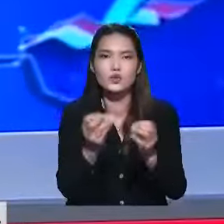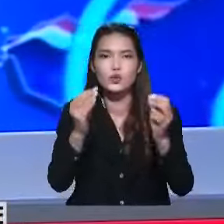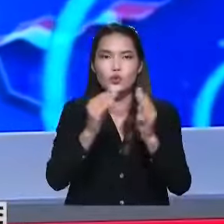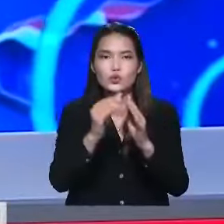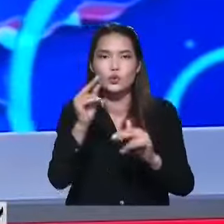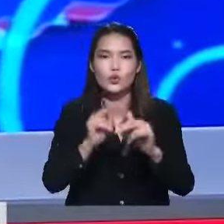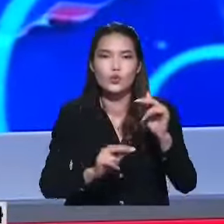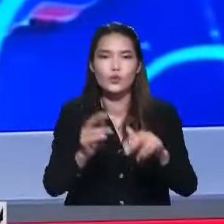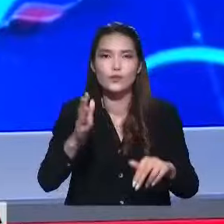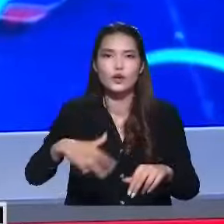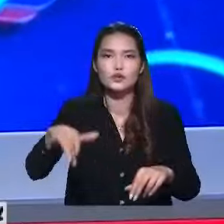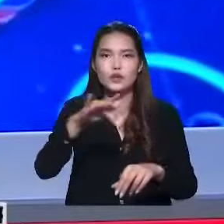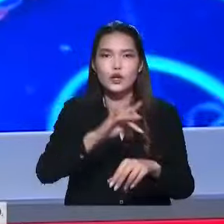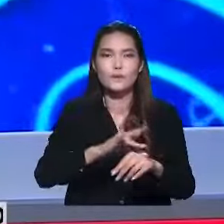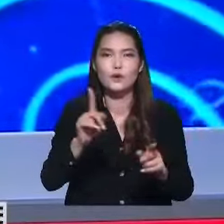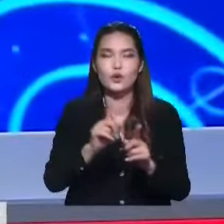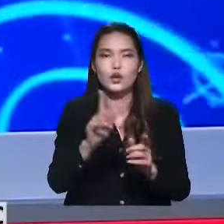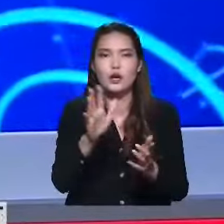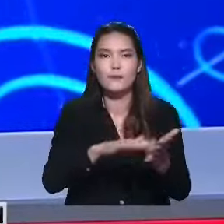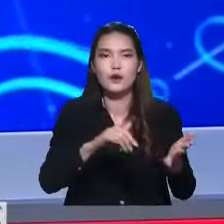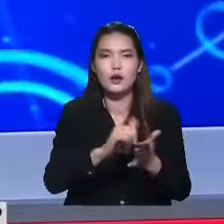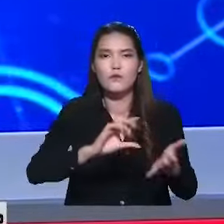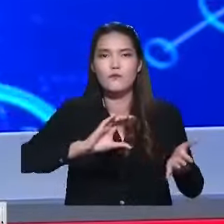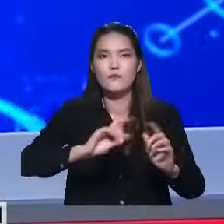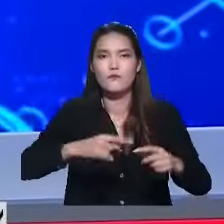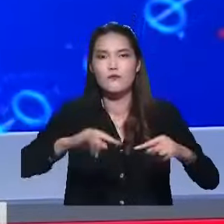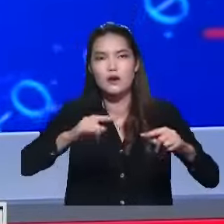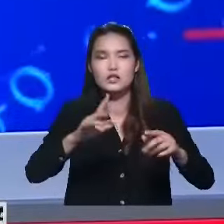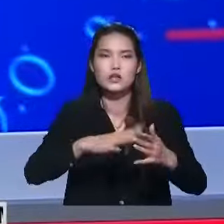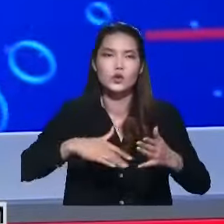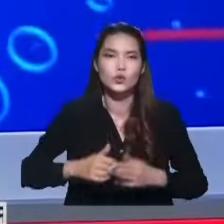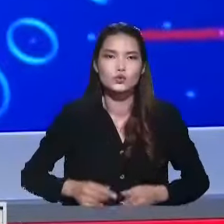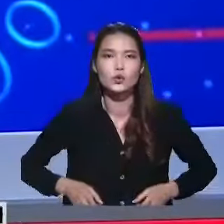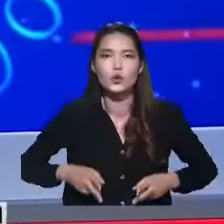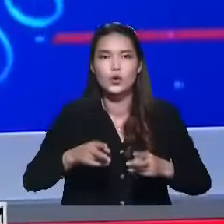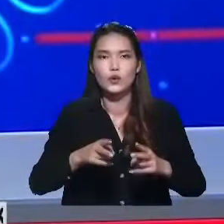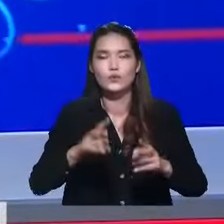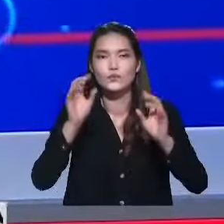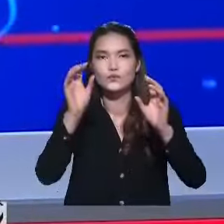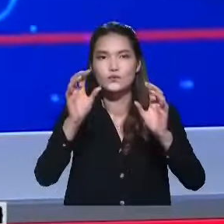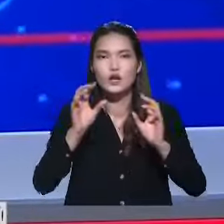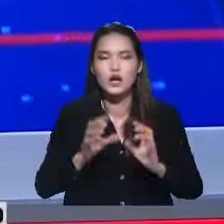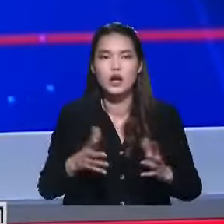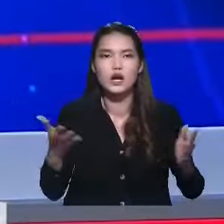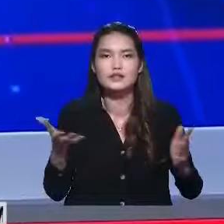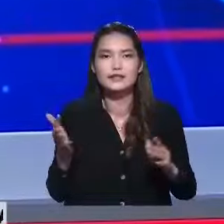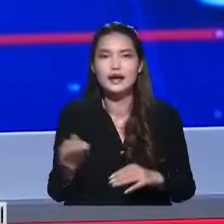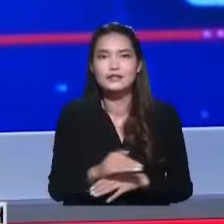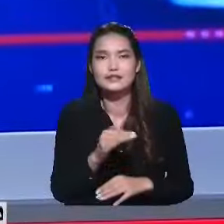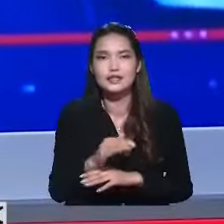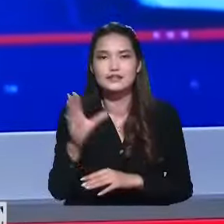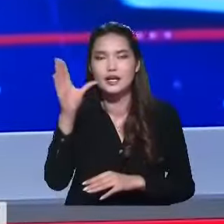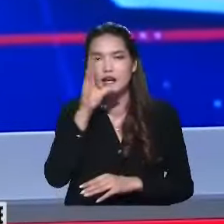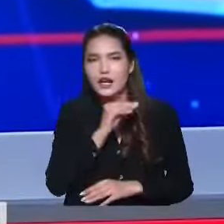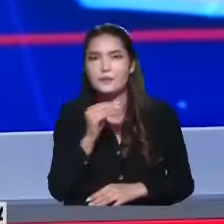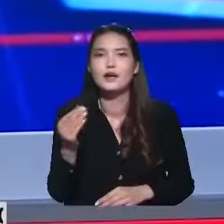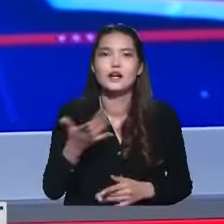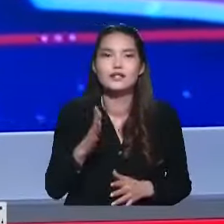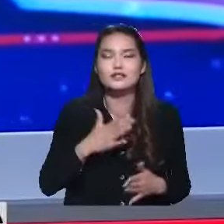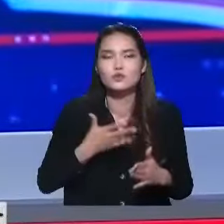и строениях города. Кроме испорченных фасадов, это еще и нарушение уголовного законодательства. Какое наказание грозит